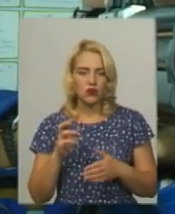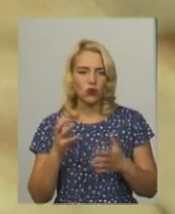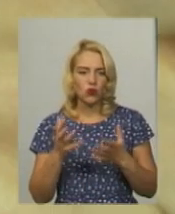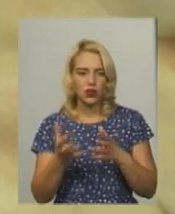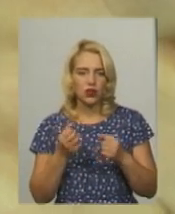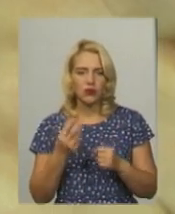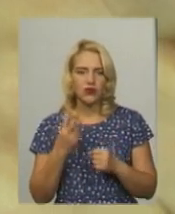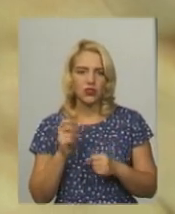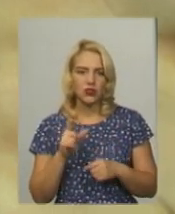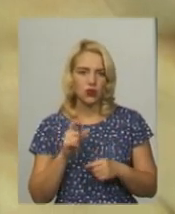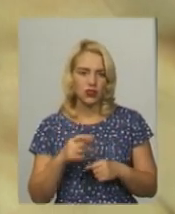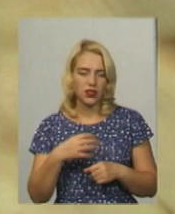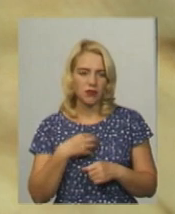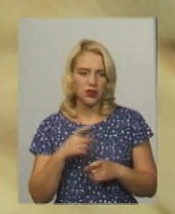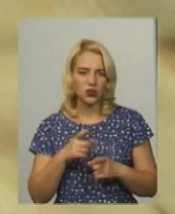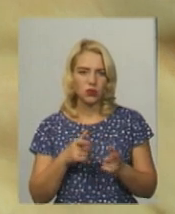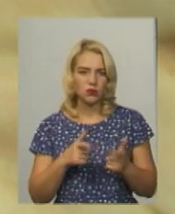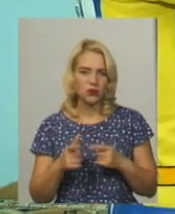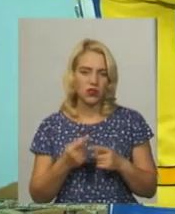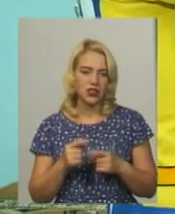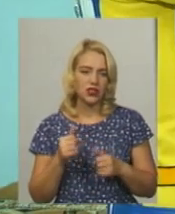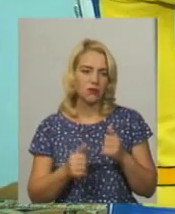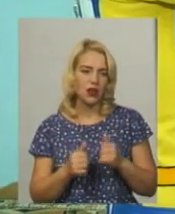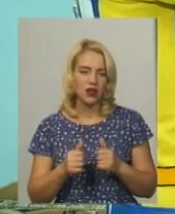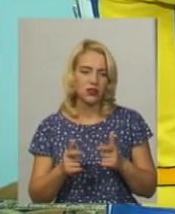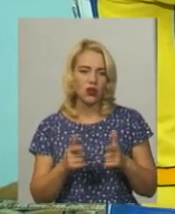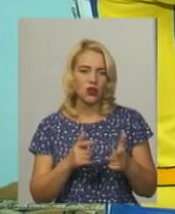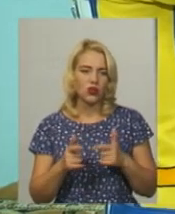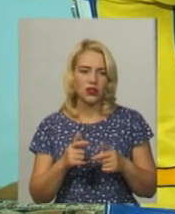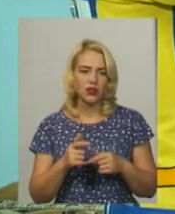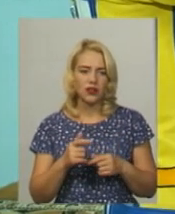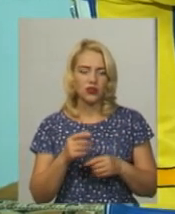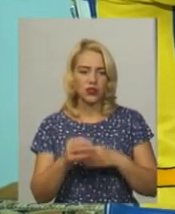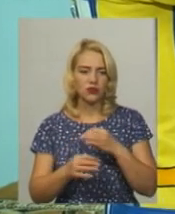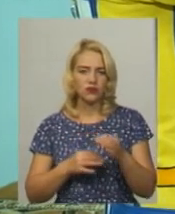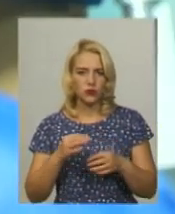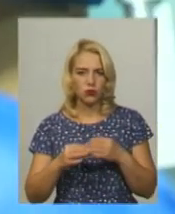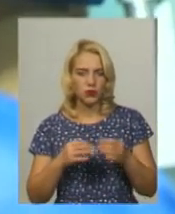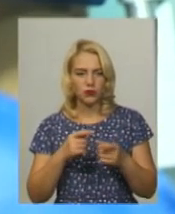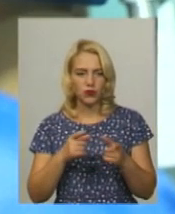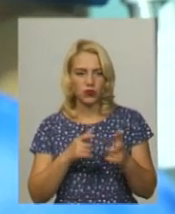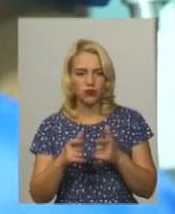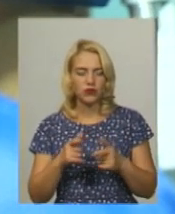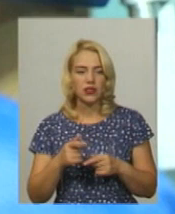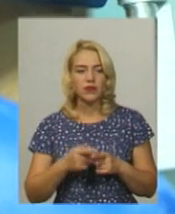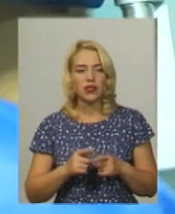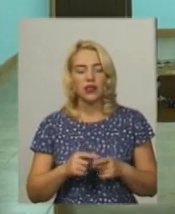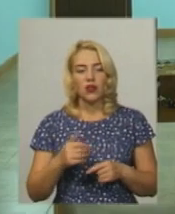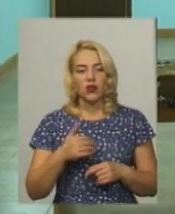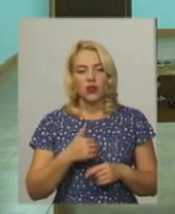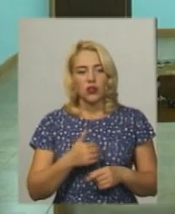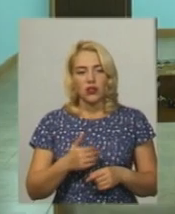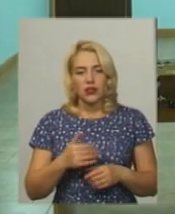медалі. Хлопець каже, що підготуватися до змагань тренувався до 5 годин на день. Хотілося 4 золотих. Тренування йде